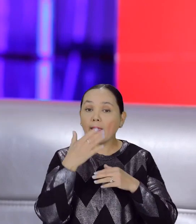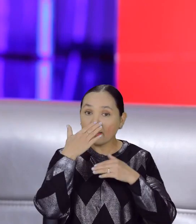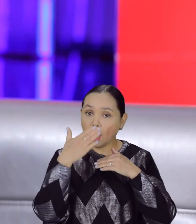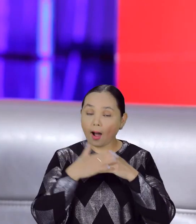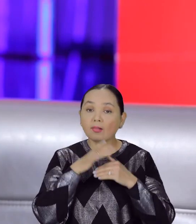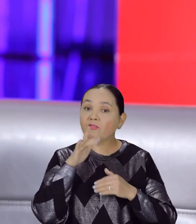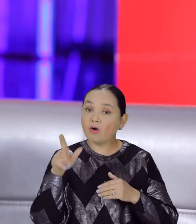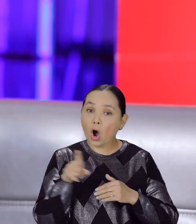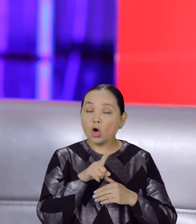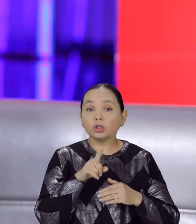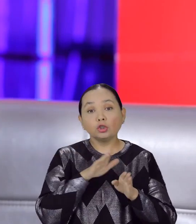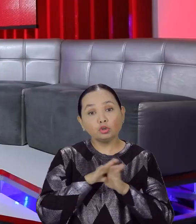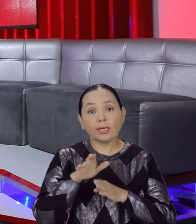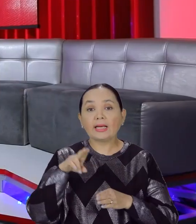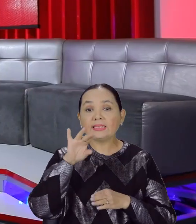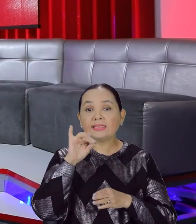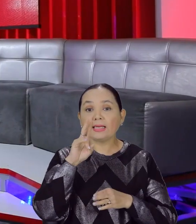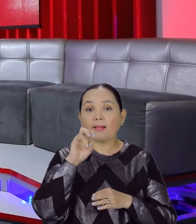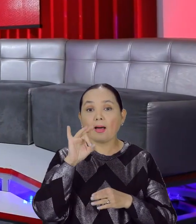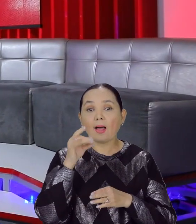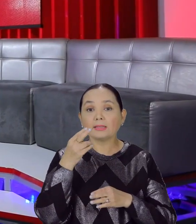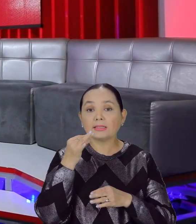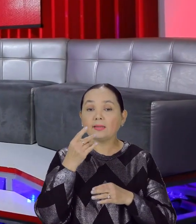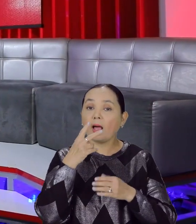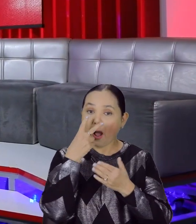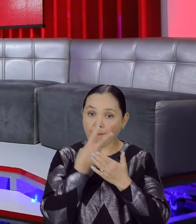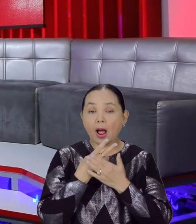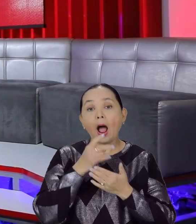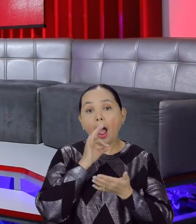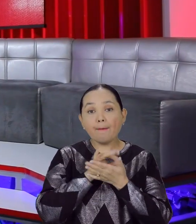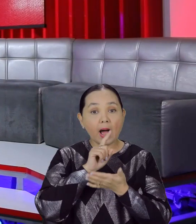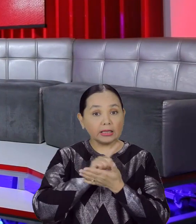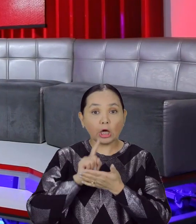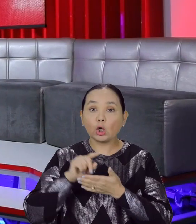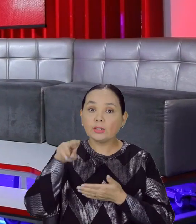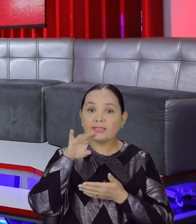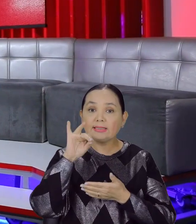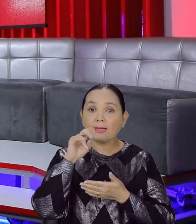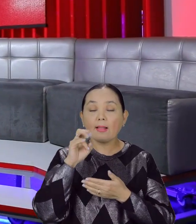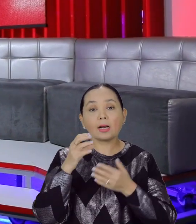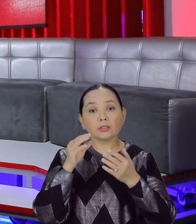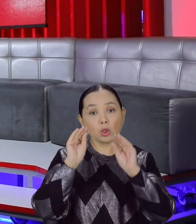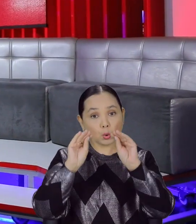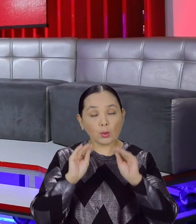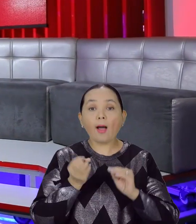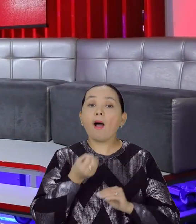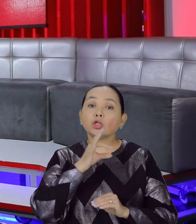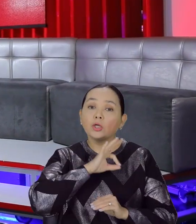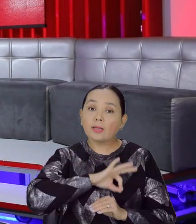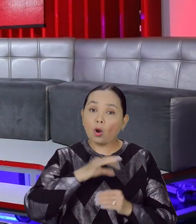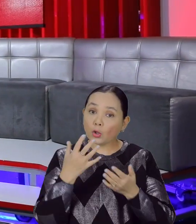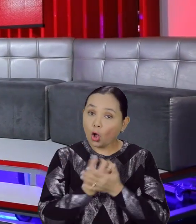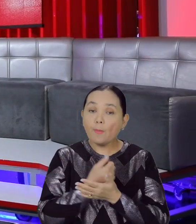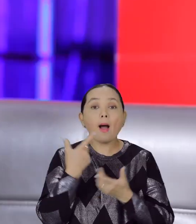yaqin vaqt ichida joriy etiladigan deklaratsiyadan ham bilish mumkin. Amaldorlar deklaratsiya to'ldiradi, qayerdan daromad topyapti, qancha daromad